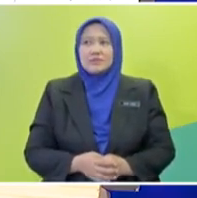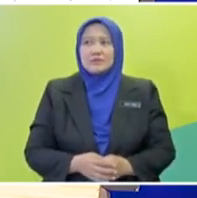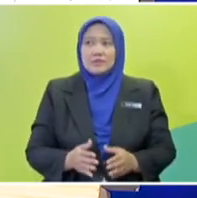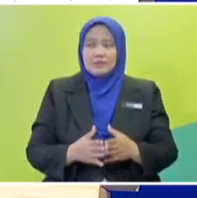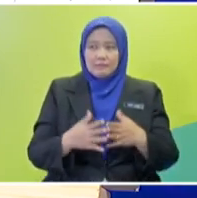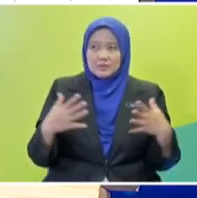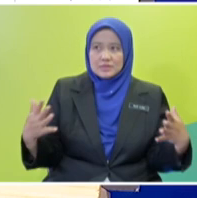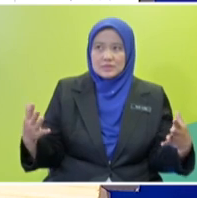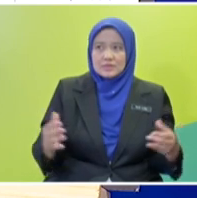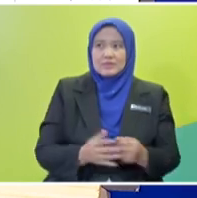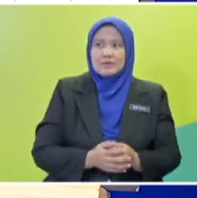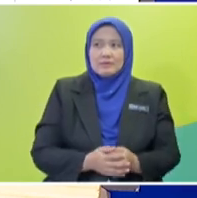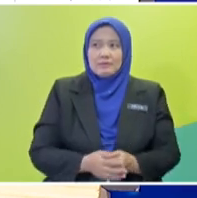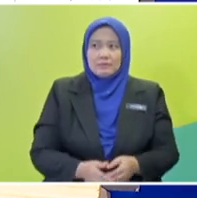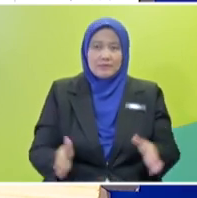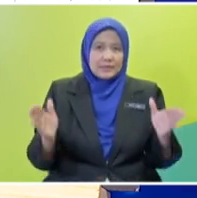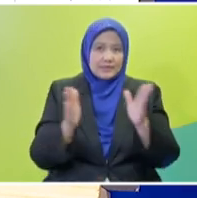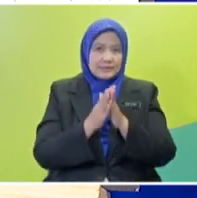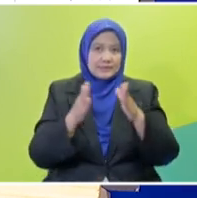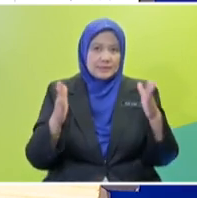jadi besar macam